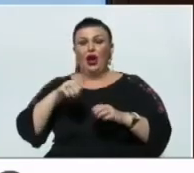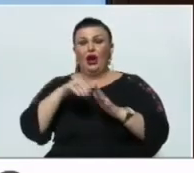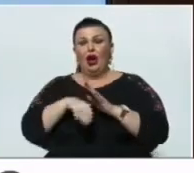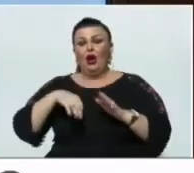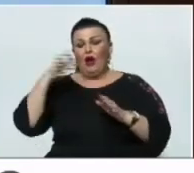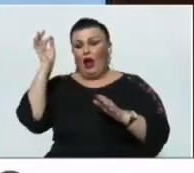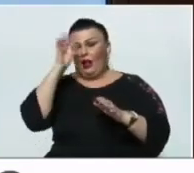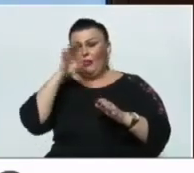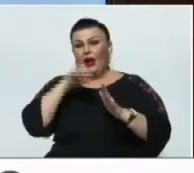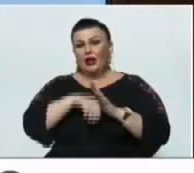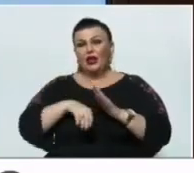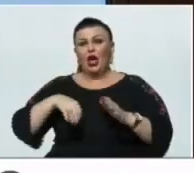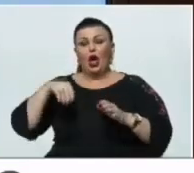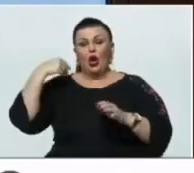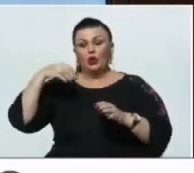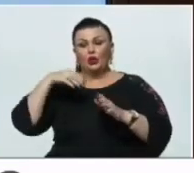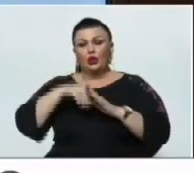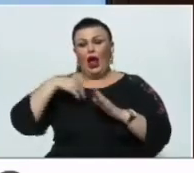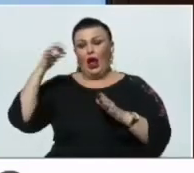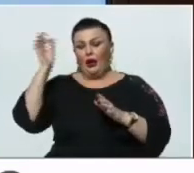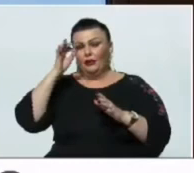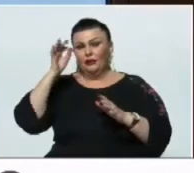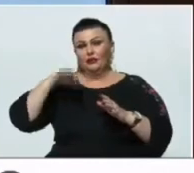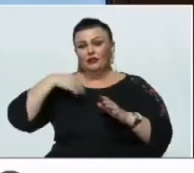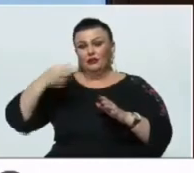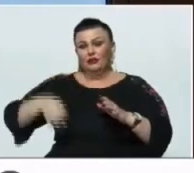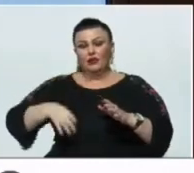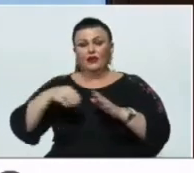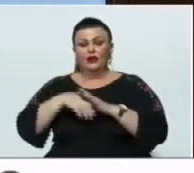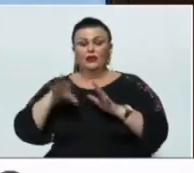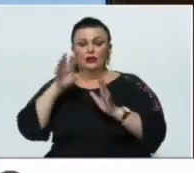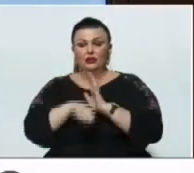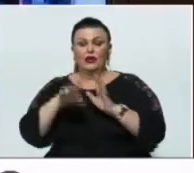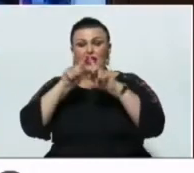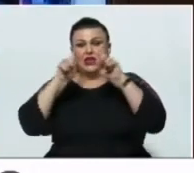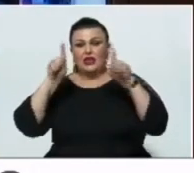həyata keçirilən 11 beynəlxalq layihədə iştirak hüququ qazanaraq beynəlxalq sertifikat əldə etmişlər.